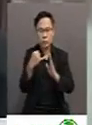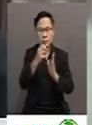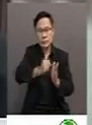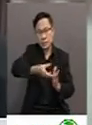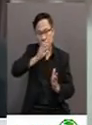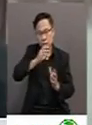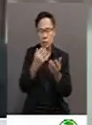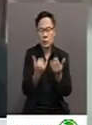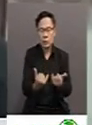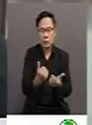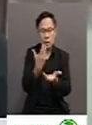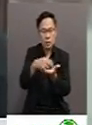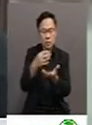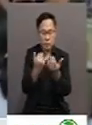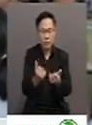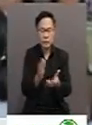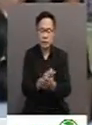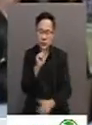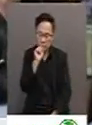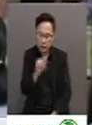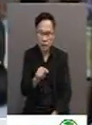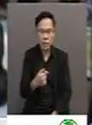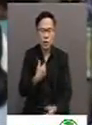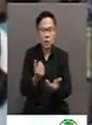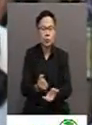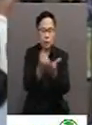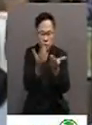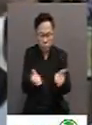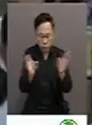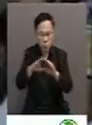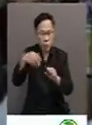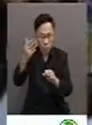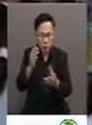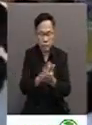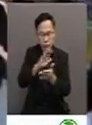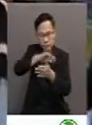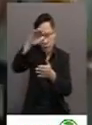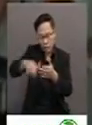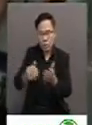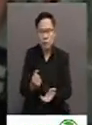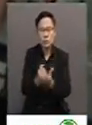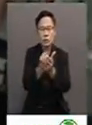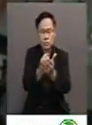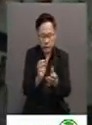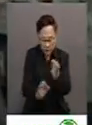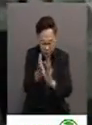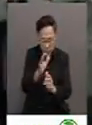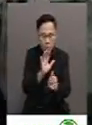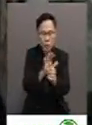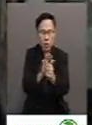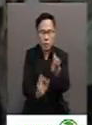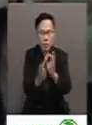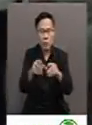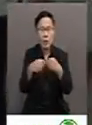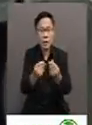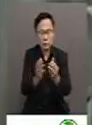สุทธิ์อาภรณ์นะครับบอกว่าตอนนี้สั่งการนะครับให้ดูแลญาติของผู้เสียชีวิตก็จะเข้าไปช่วยจัดการเรื่องของงานศพทั้งหมดส่วนตั